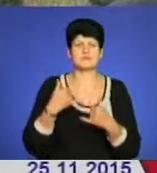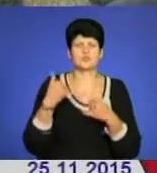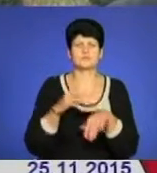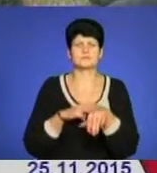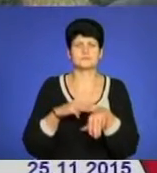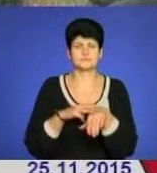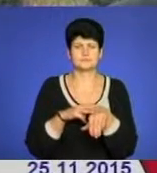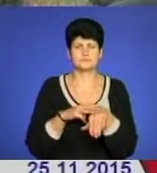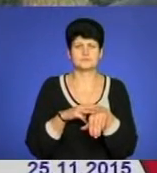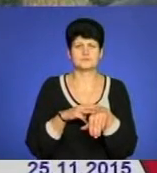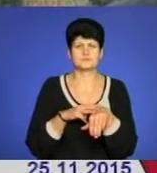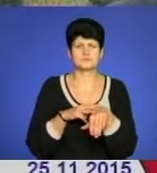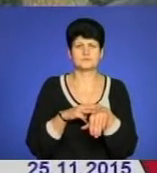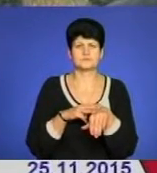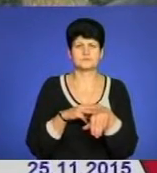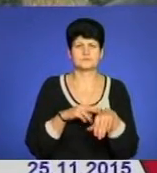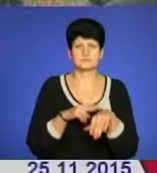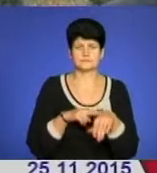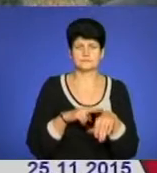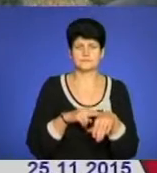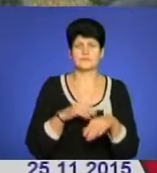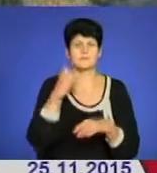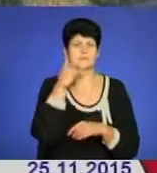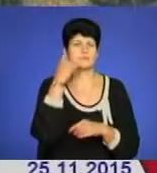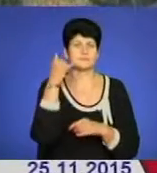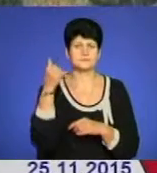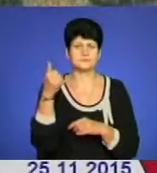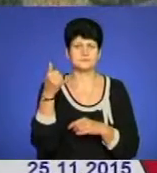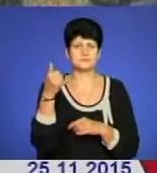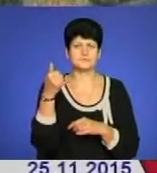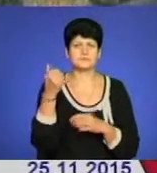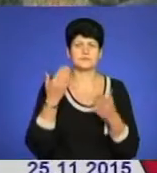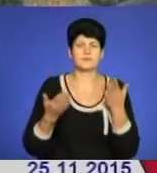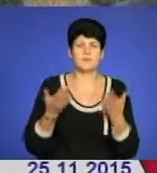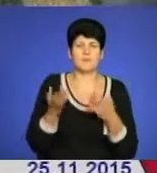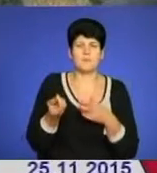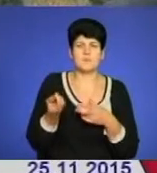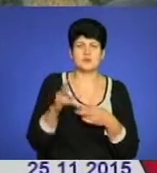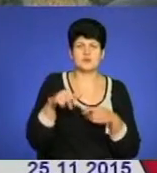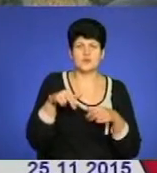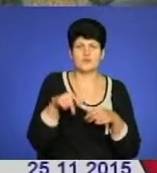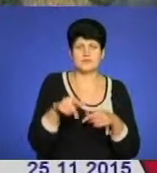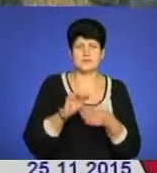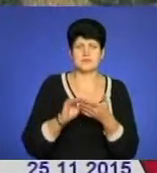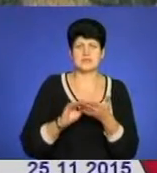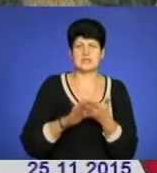правоохоронні органи, в поліцію, зателефонувавши чи прийшовши, написавши заяву.